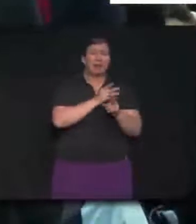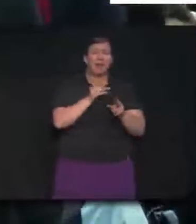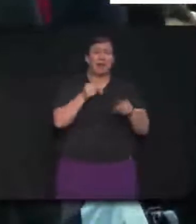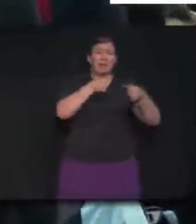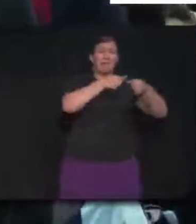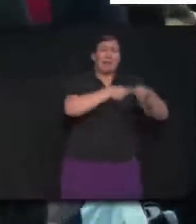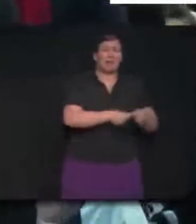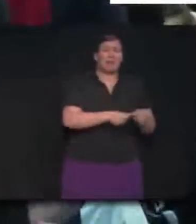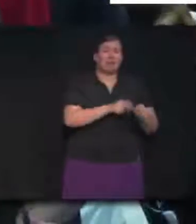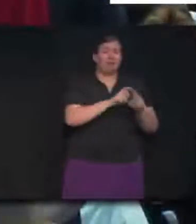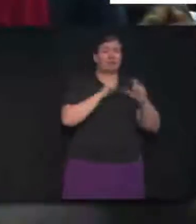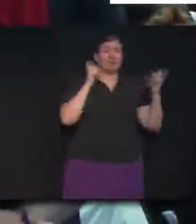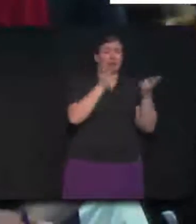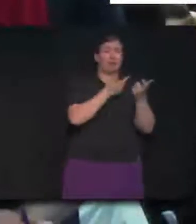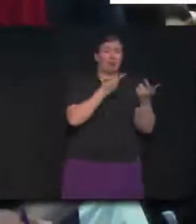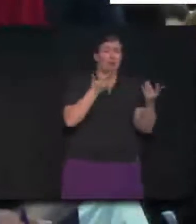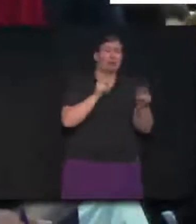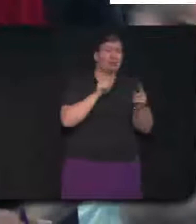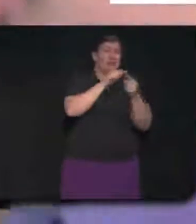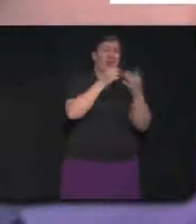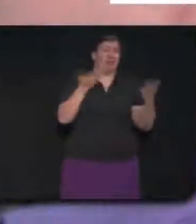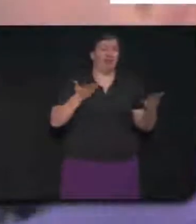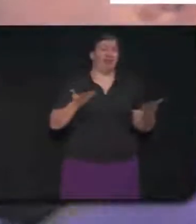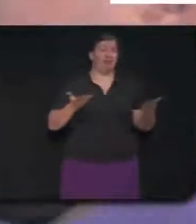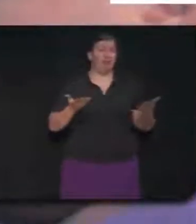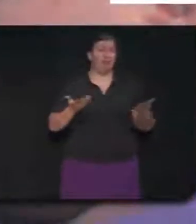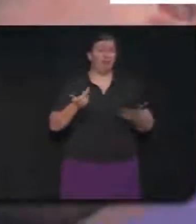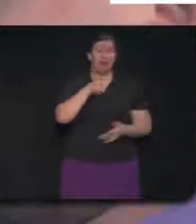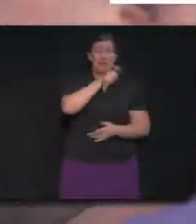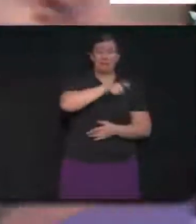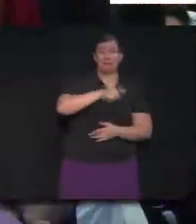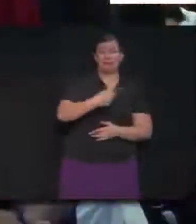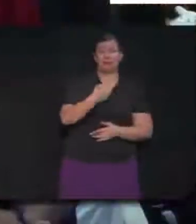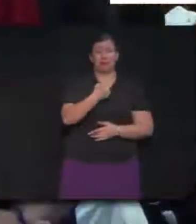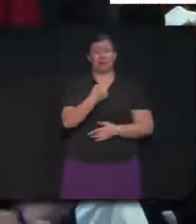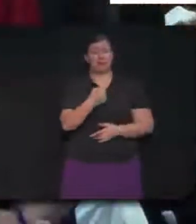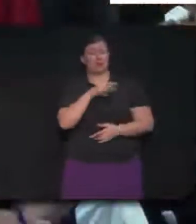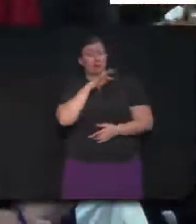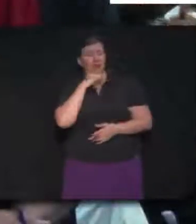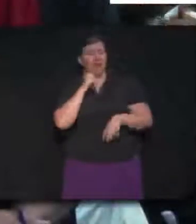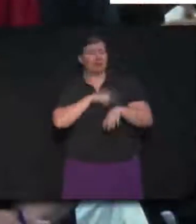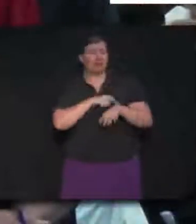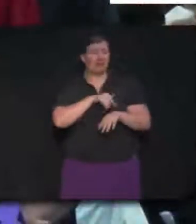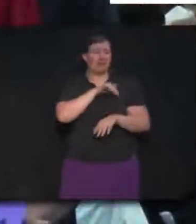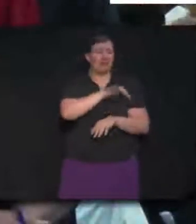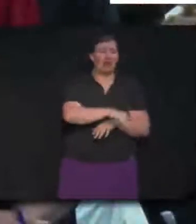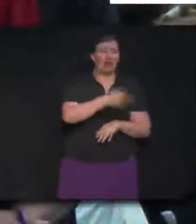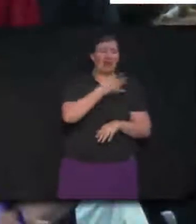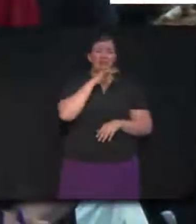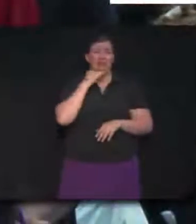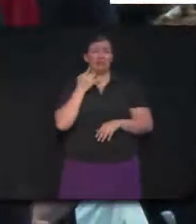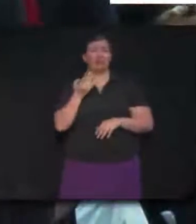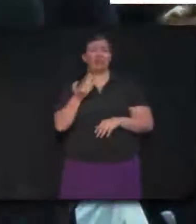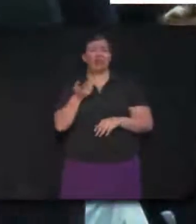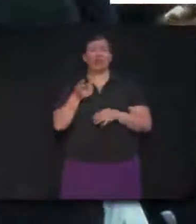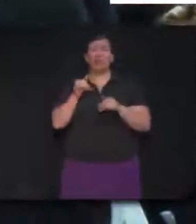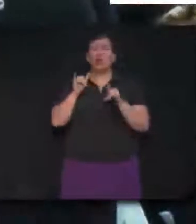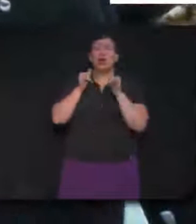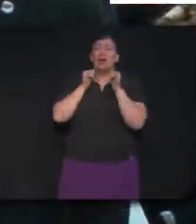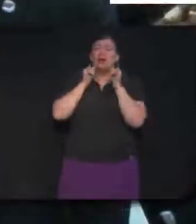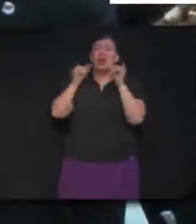meiner Meinung nach nur wieder dazu dass dann diejenigen das Sagen haben die wahnsinnig viel Zeit haben damit auch relativ viel Geld oder die die am lautesten